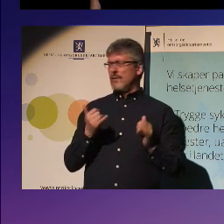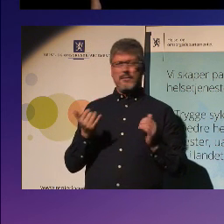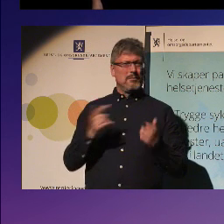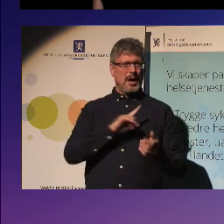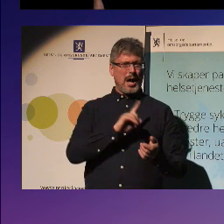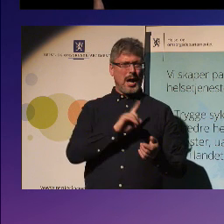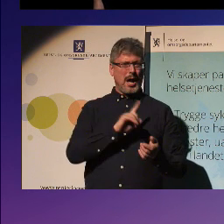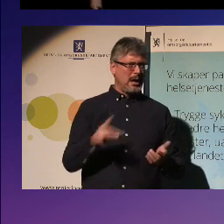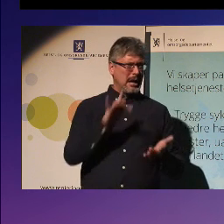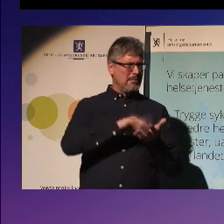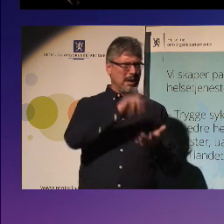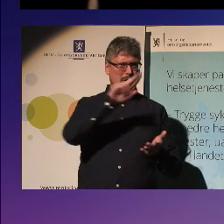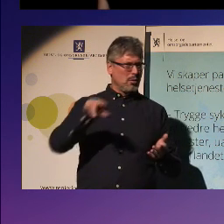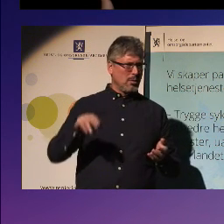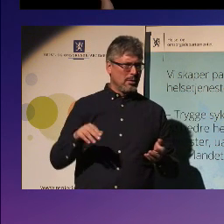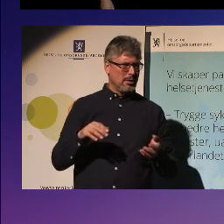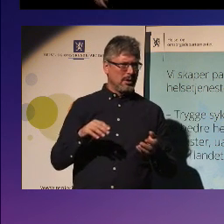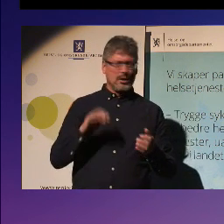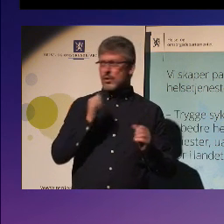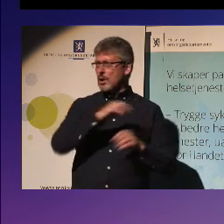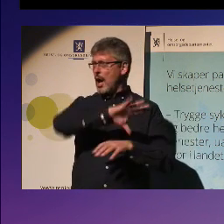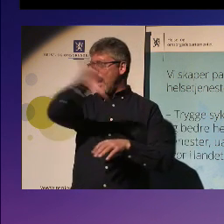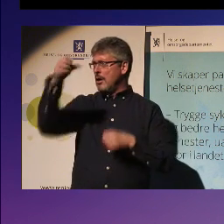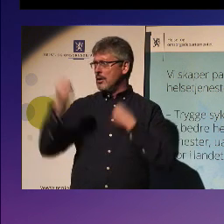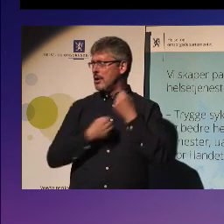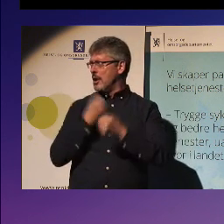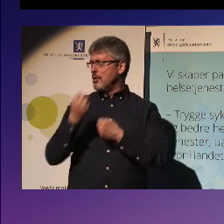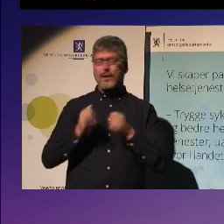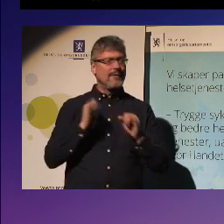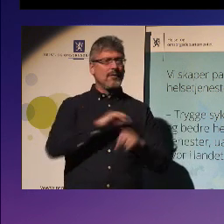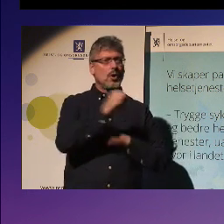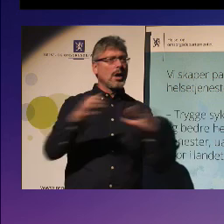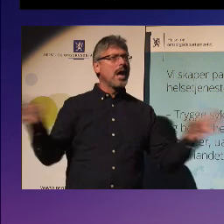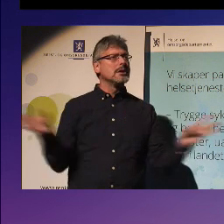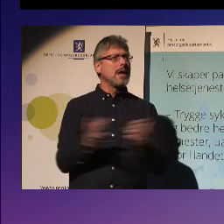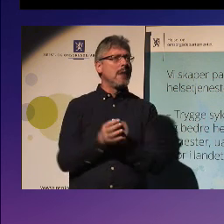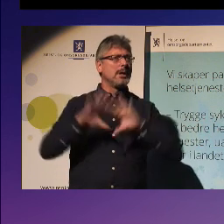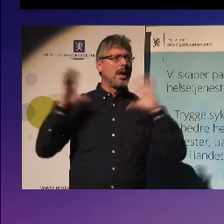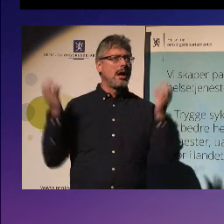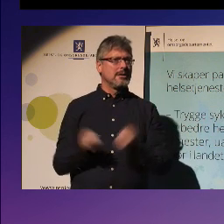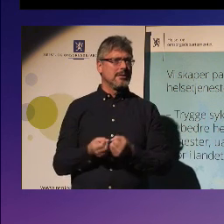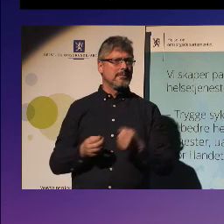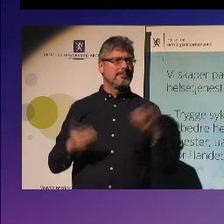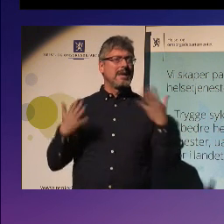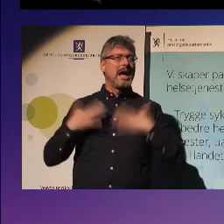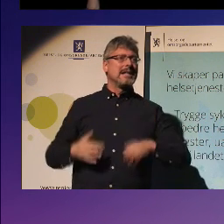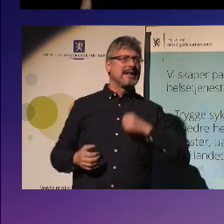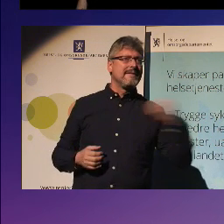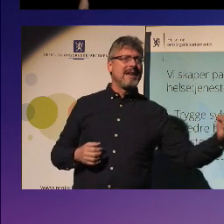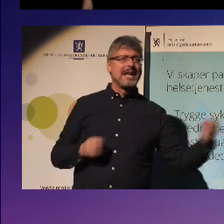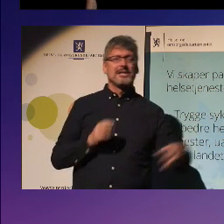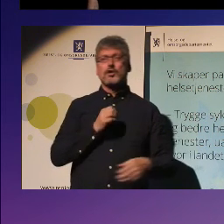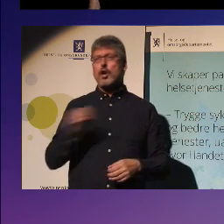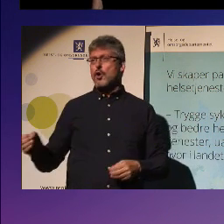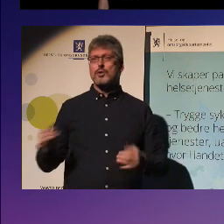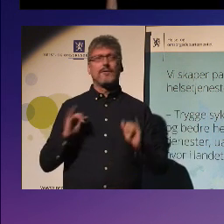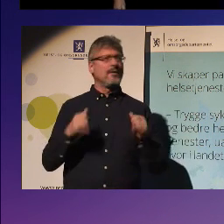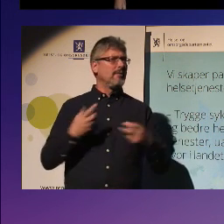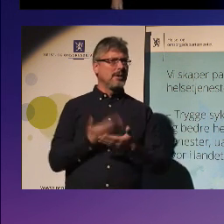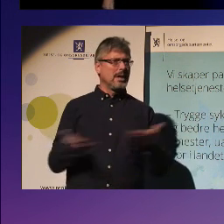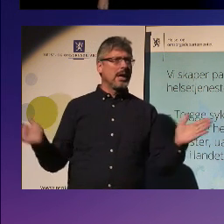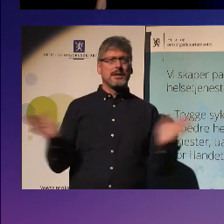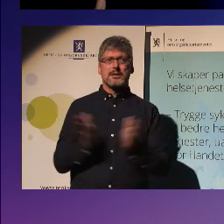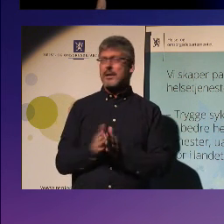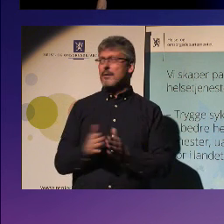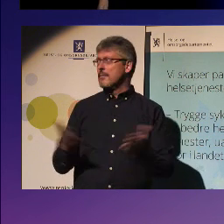som holder på med det? Alle holder på med det. Hvorfor gjør ikke vi det I lag? Hvorfor ikke Helse Vest, Øst? Hvorfor ikke vi sammen om det?